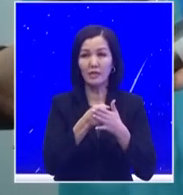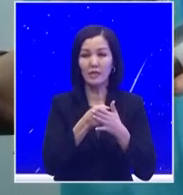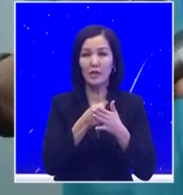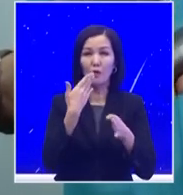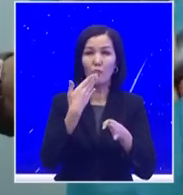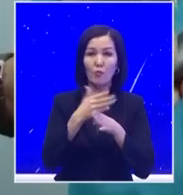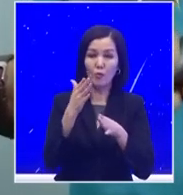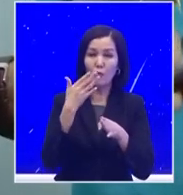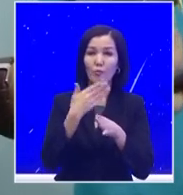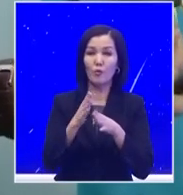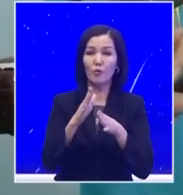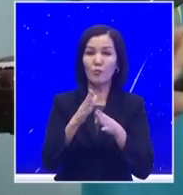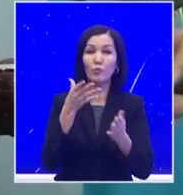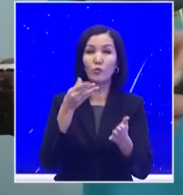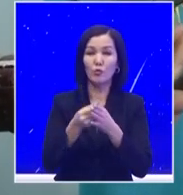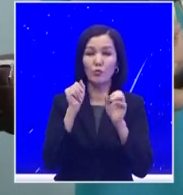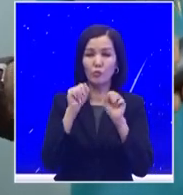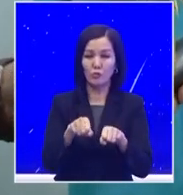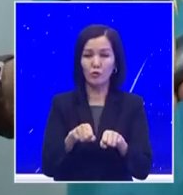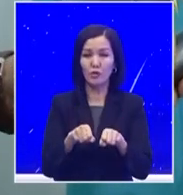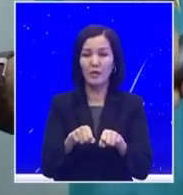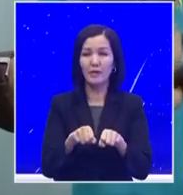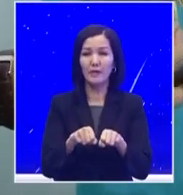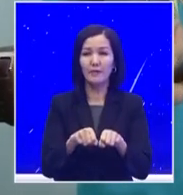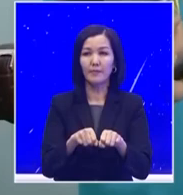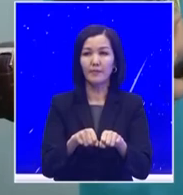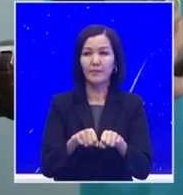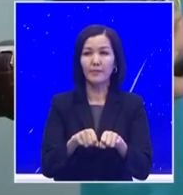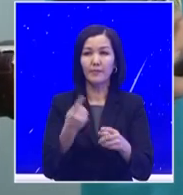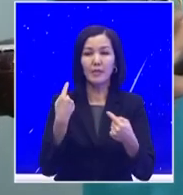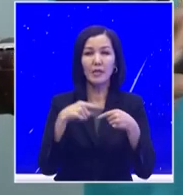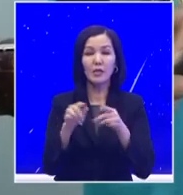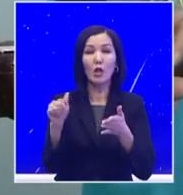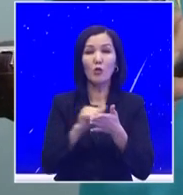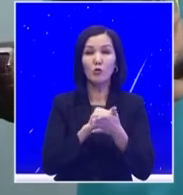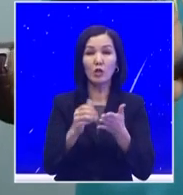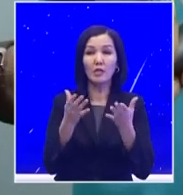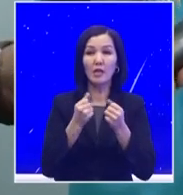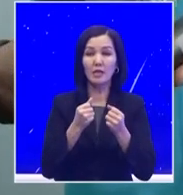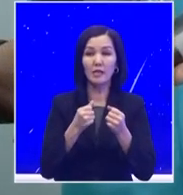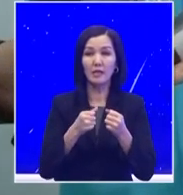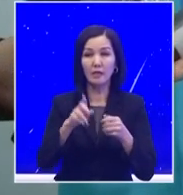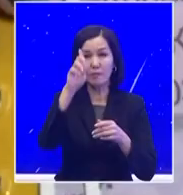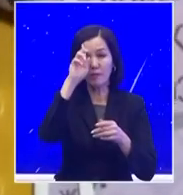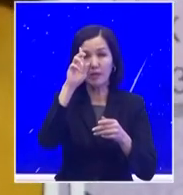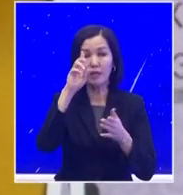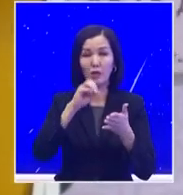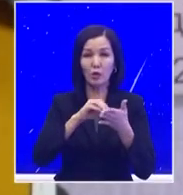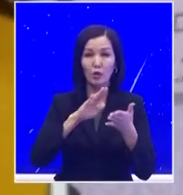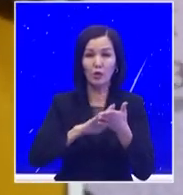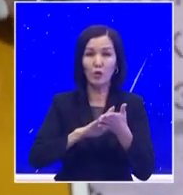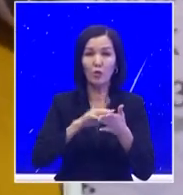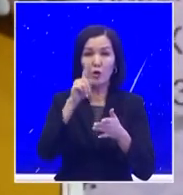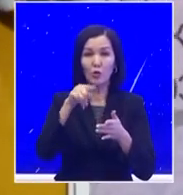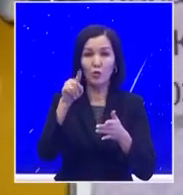деген белгі болады міндетті түрде. Яғни осы техникалық құжатты алады. Соған қоса мынандай мемлекеттік тіркеу нөмірі береді. Одан кейін